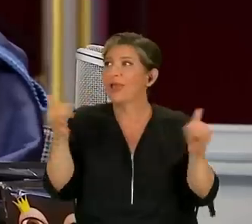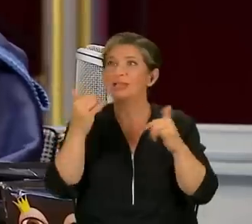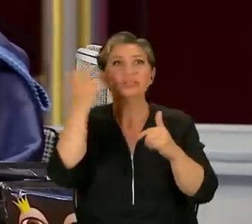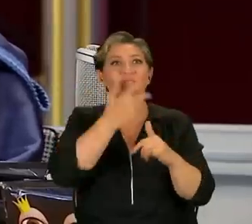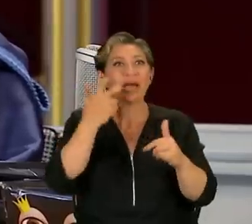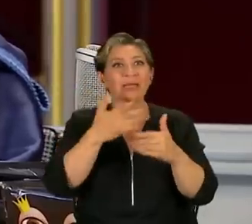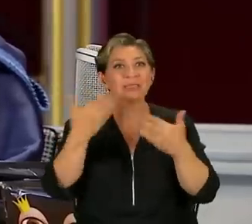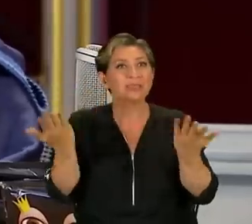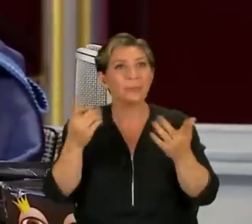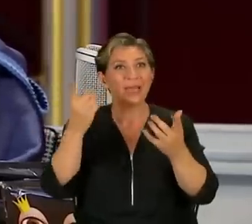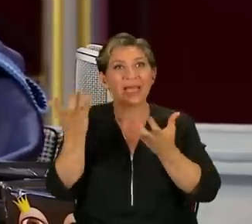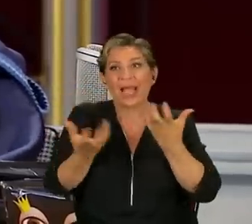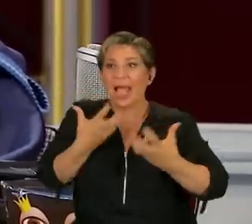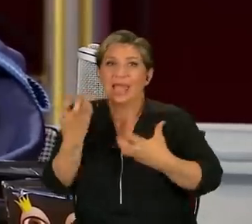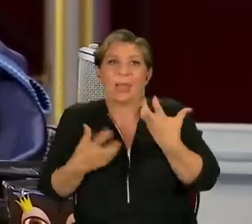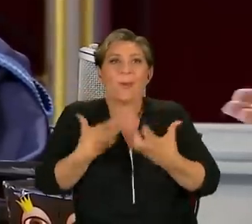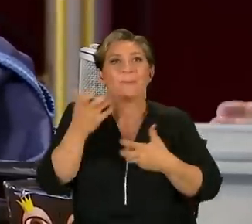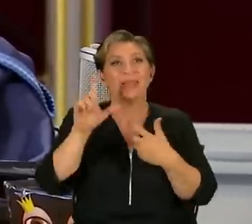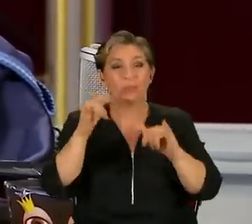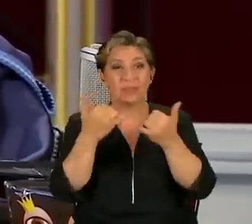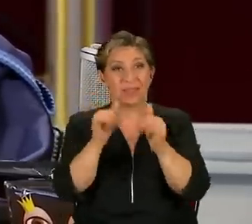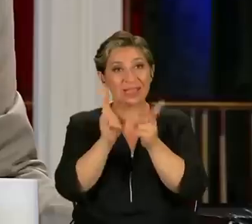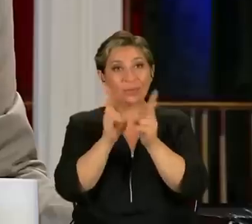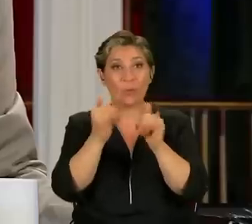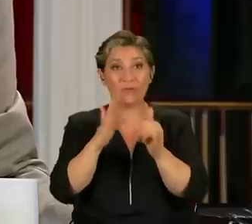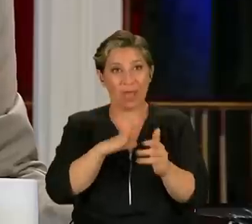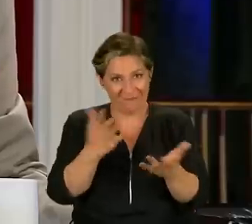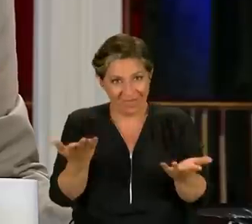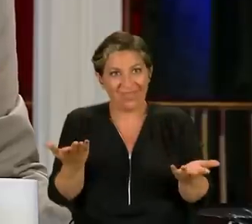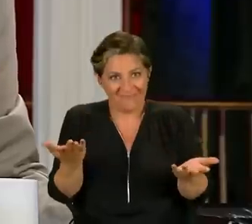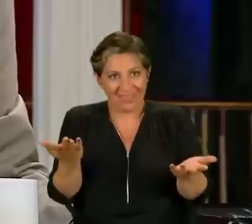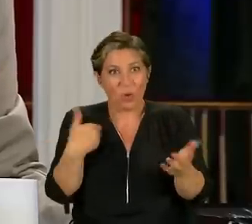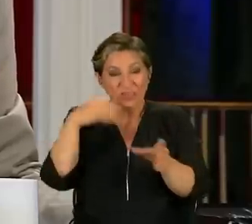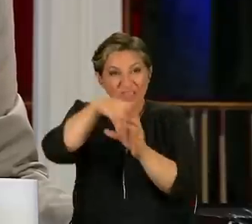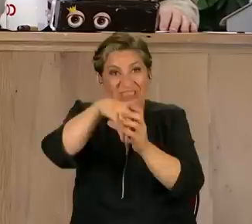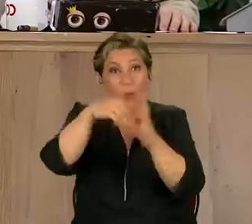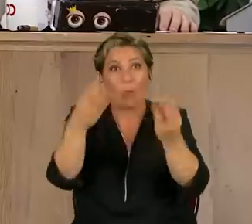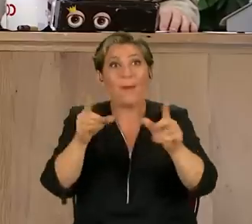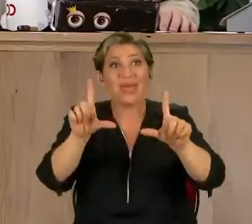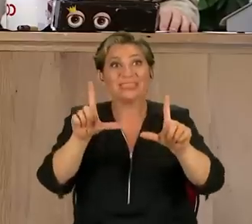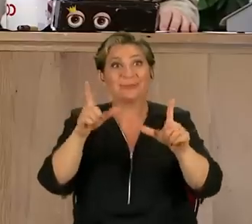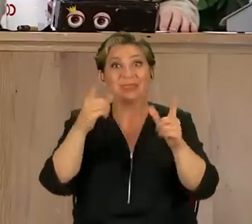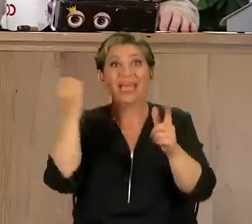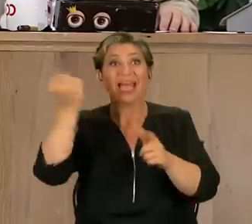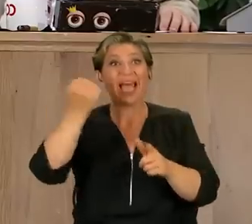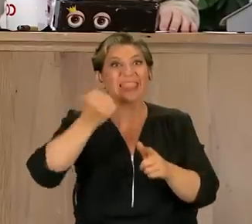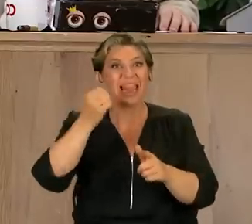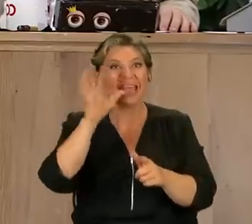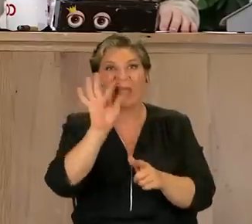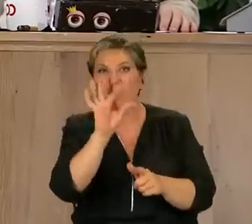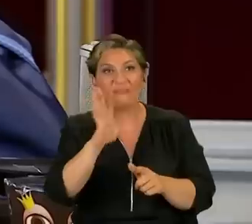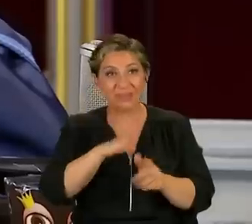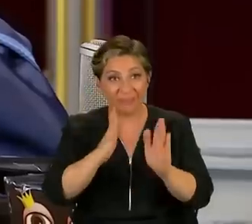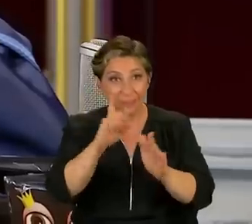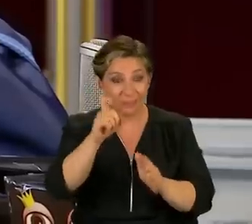Evet. Şarkı dışında bir kaynamam lazım. Evet, benim. Oyunlar var. Evet, evet, onun bir içinde bir evet. Katil kimin vardı, devam mı